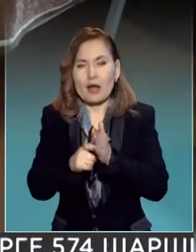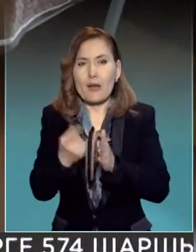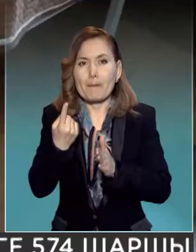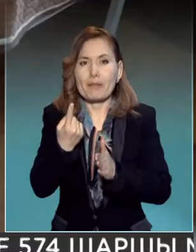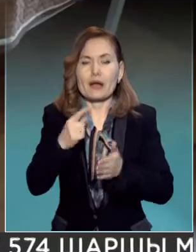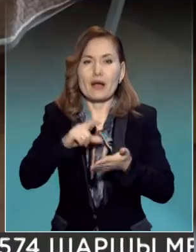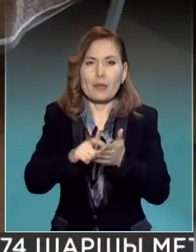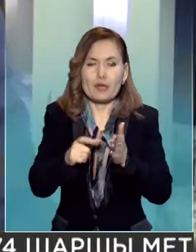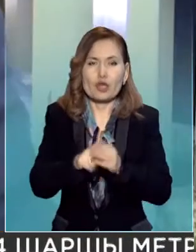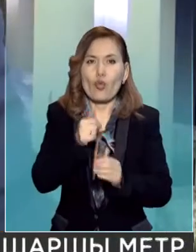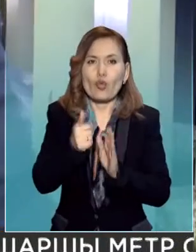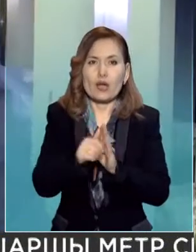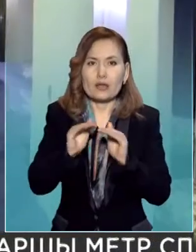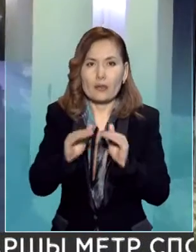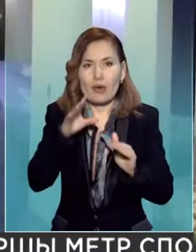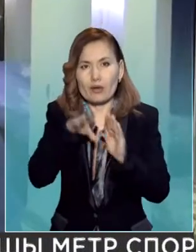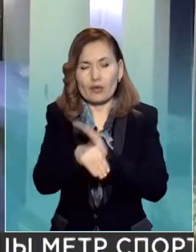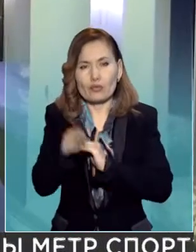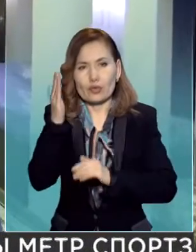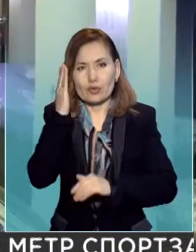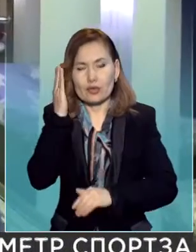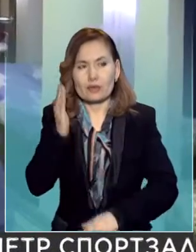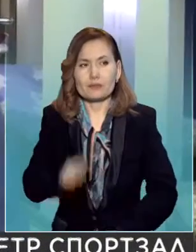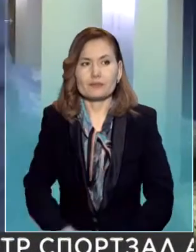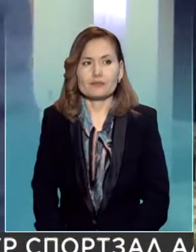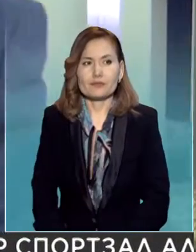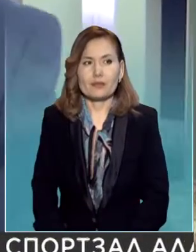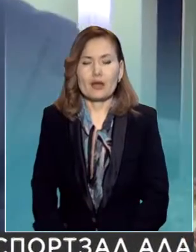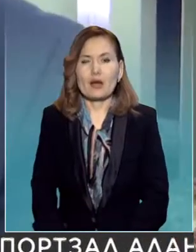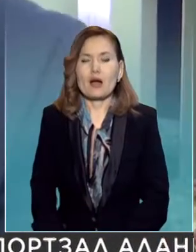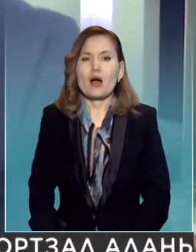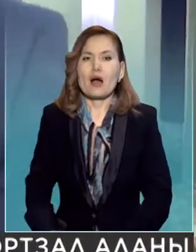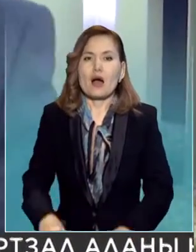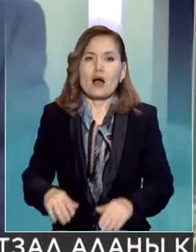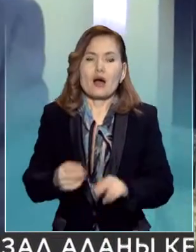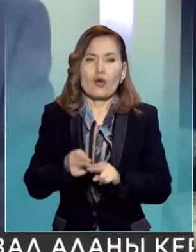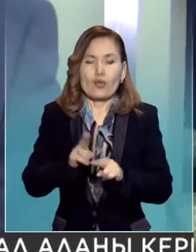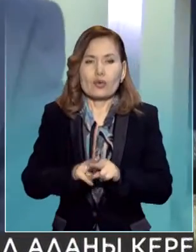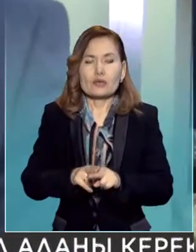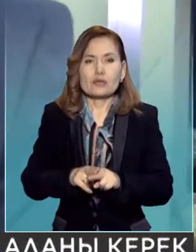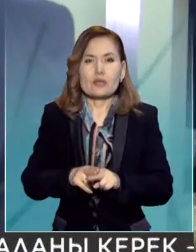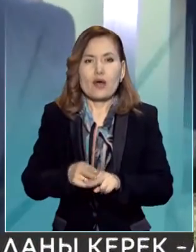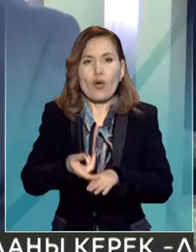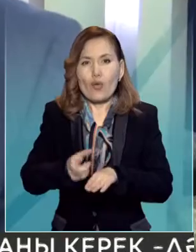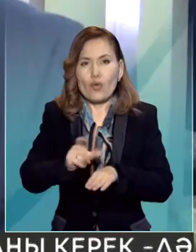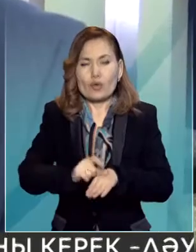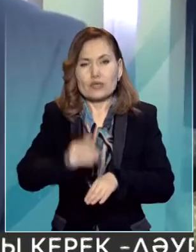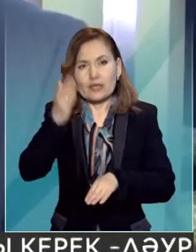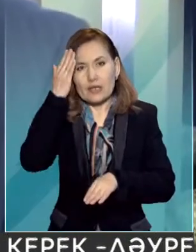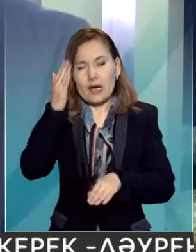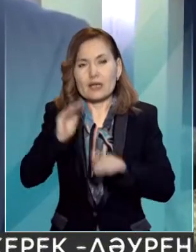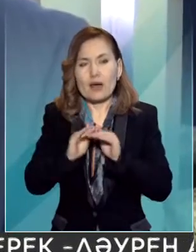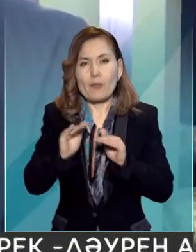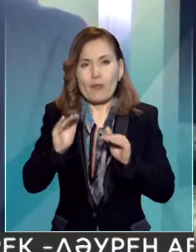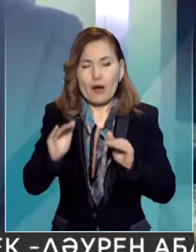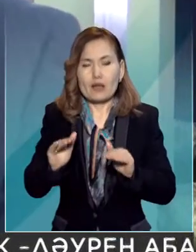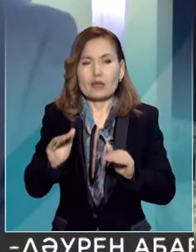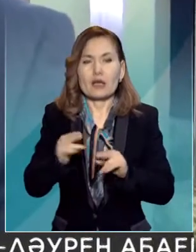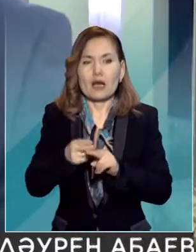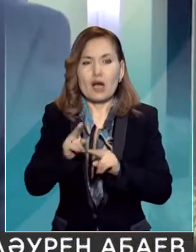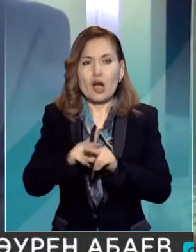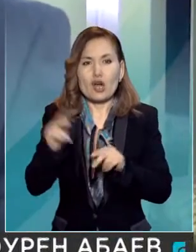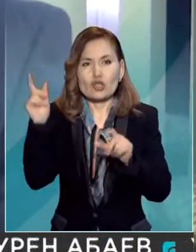жатады. Көп баланы бір бөлмеде қалуы ол дарынды балаларға тынығып ертеңгі сабағына нық